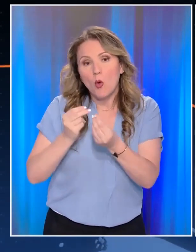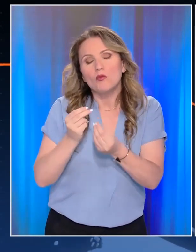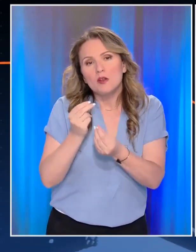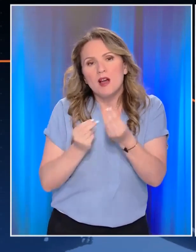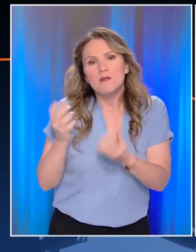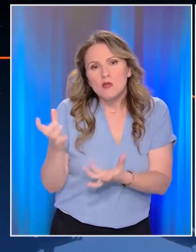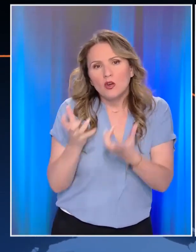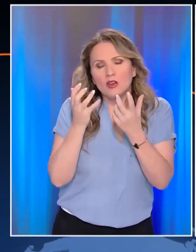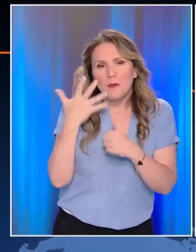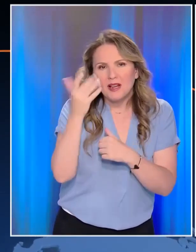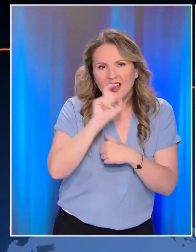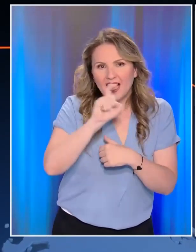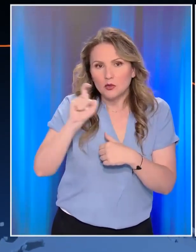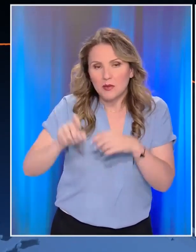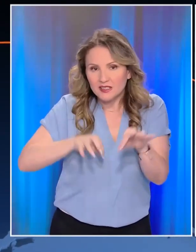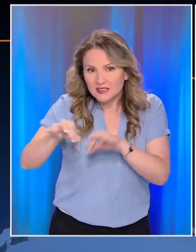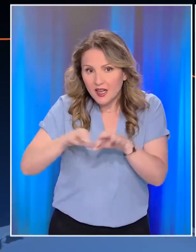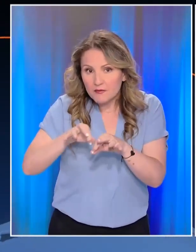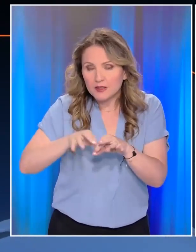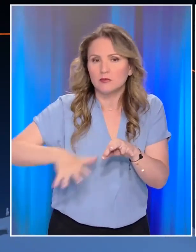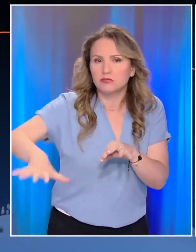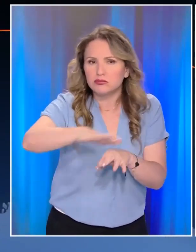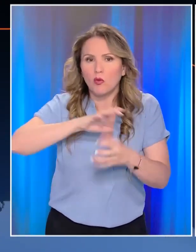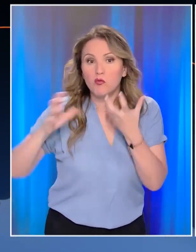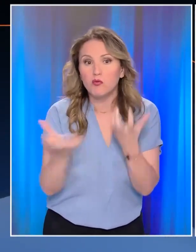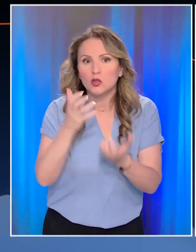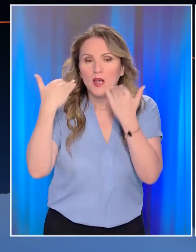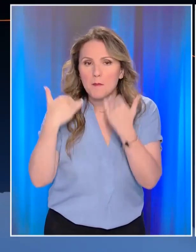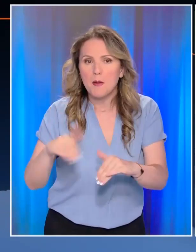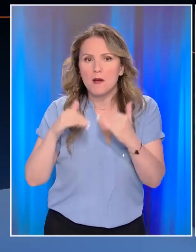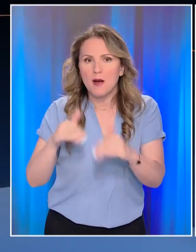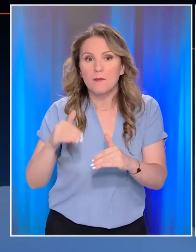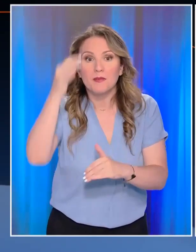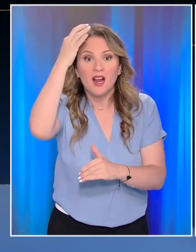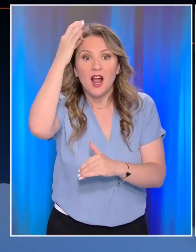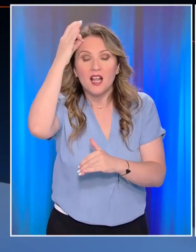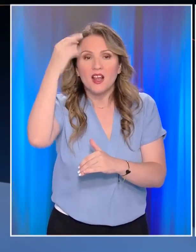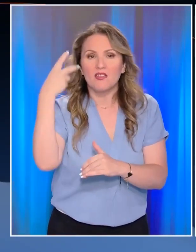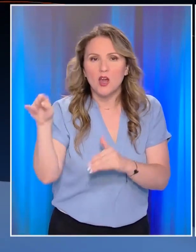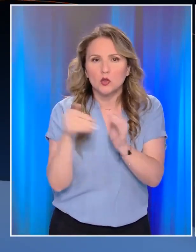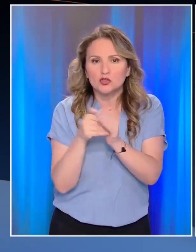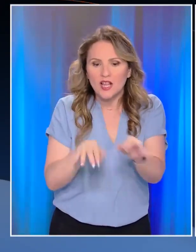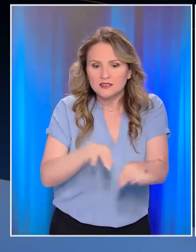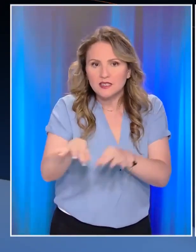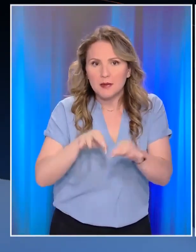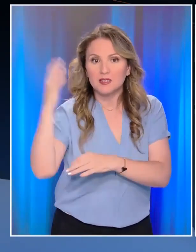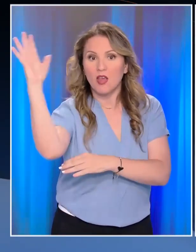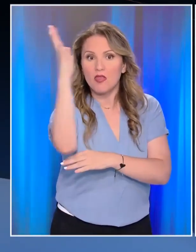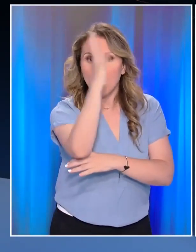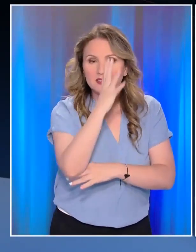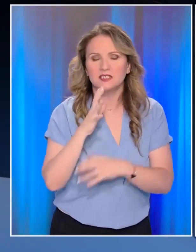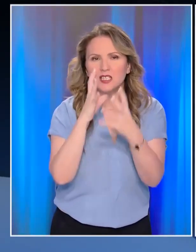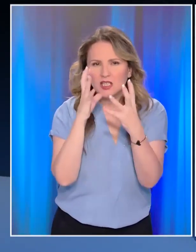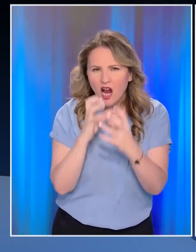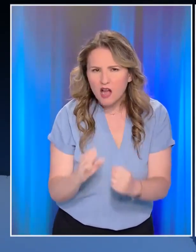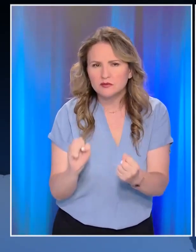2022. Πάνω από 5 εκατομμύρια στρέμματα γης παραδόθηκαν στις φλόγες. Στη Γαλλία, 200.000 στρέμματα δασικών εκτάσεων έχουν γίνει